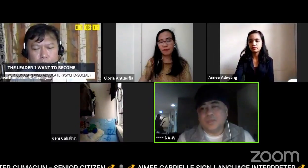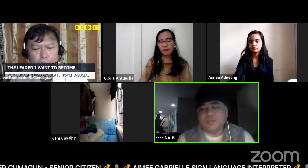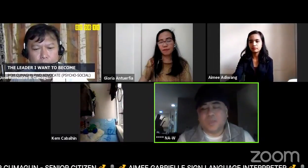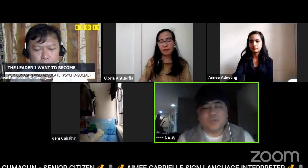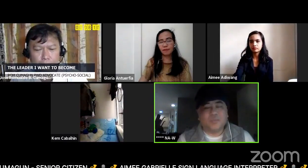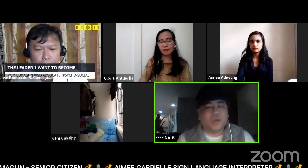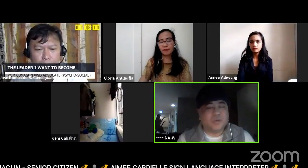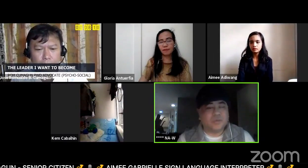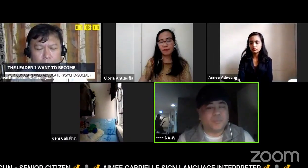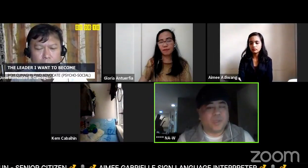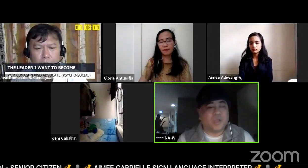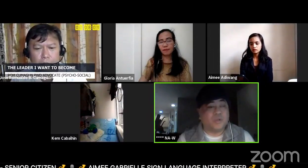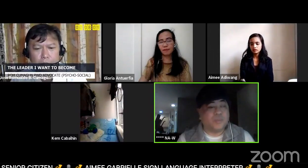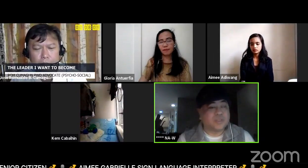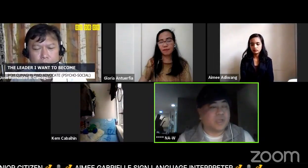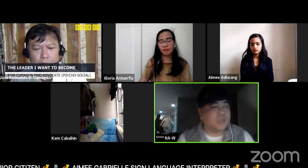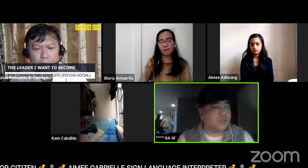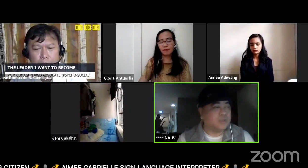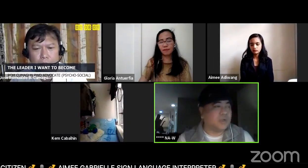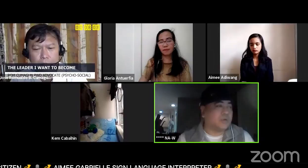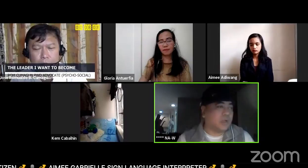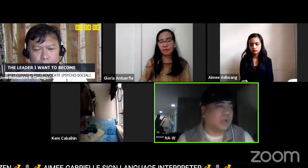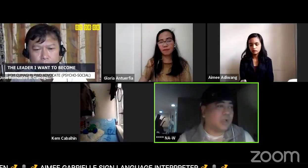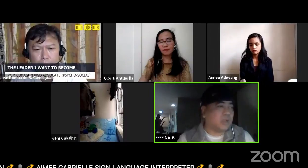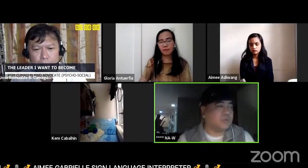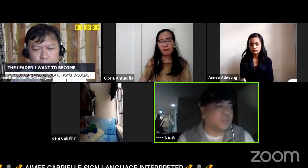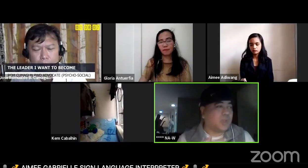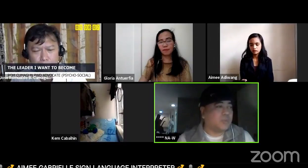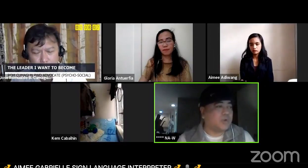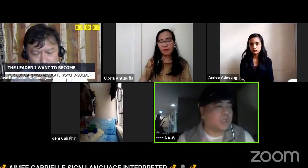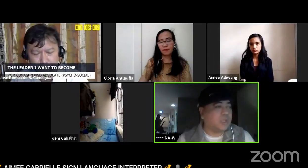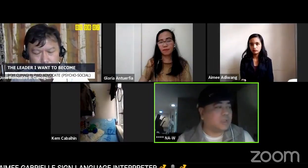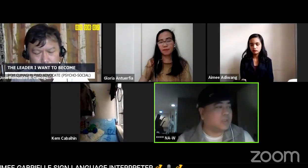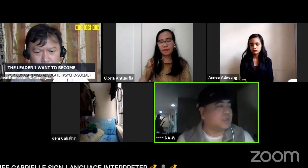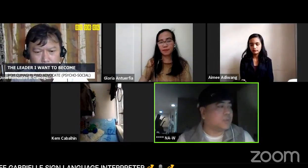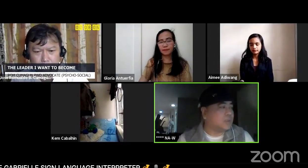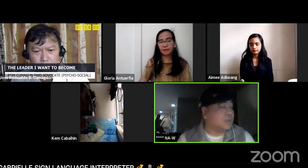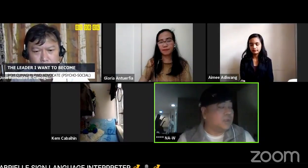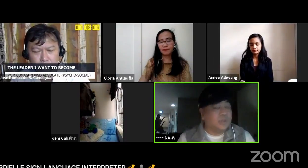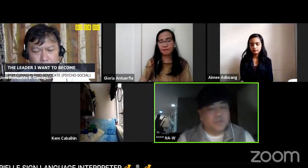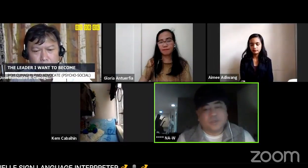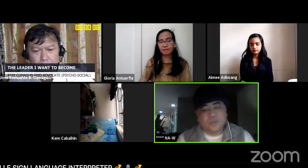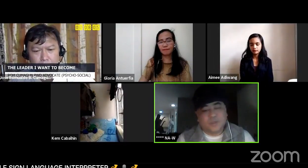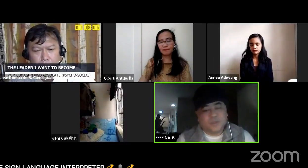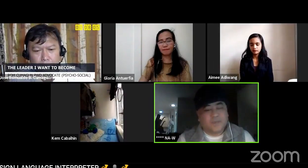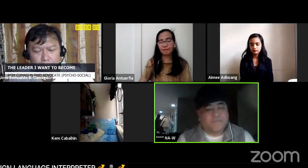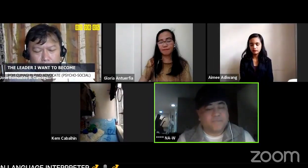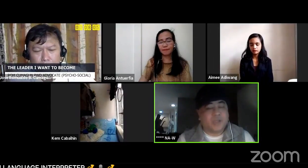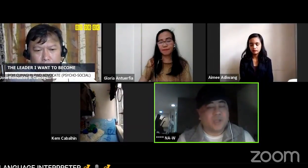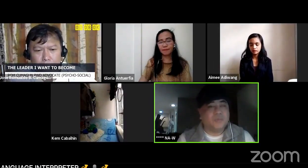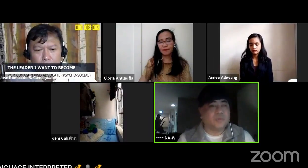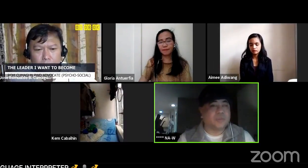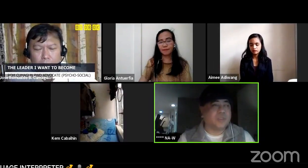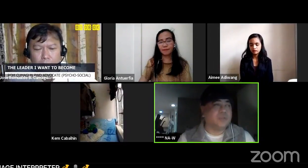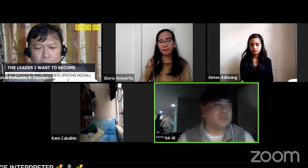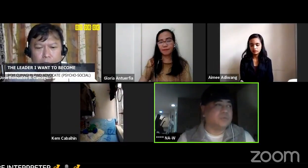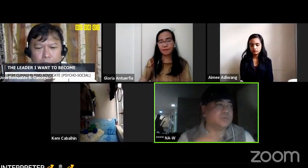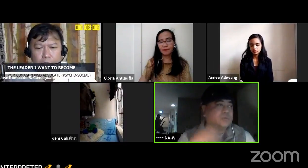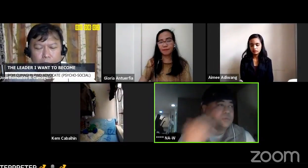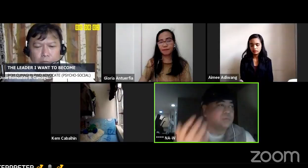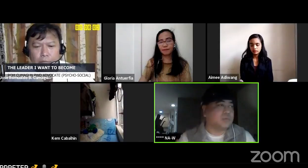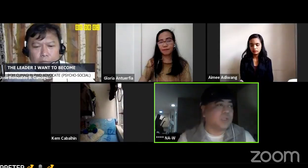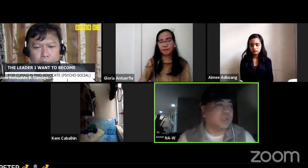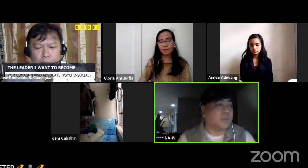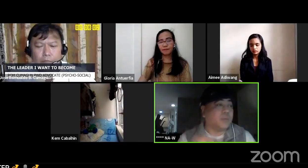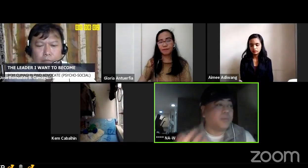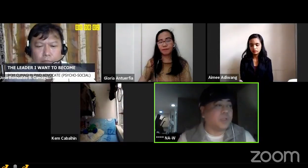inisip mo na, paano ba ako, ano ba sa akin dito, paano ba ako kikita dito pa? So, nakakalimutan